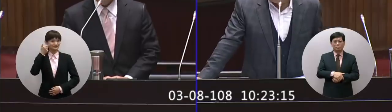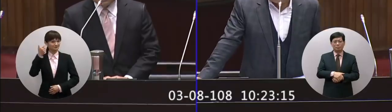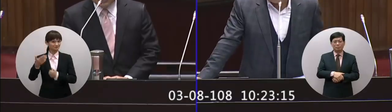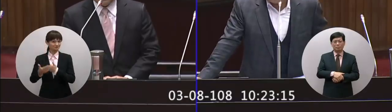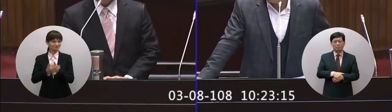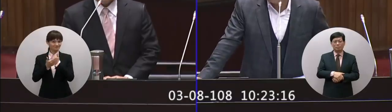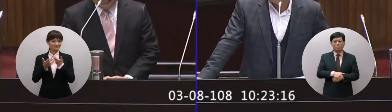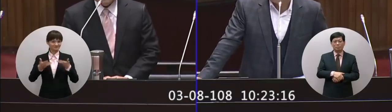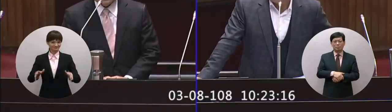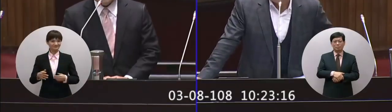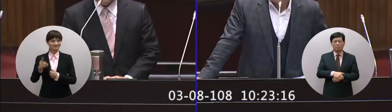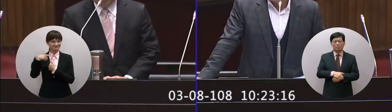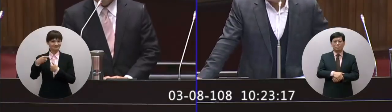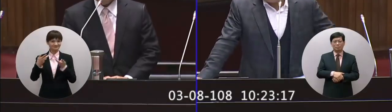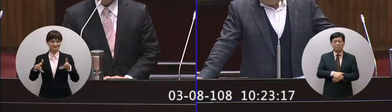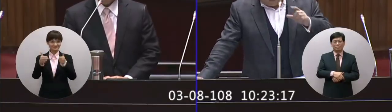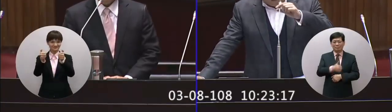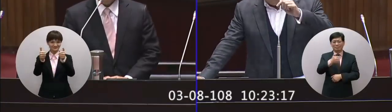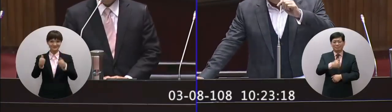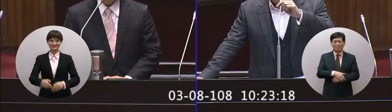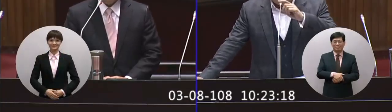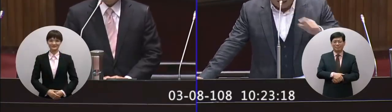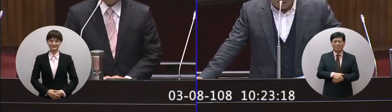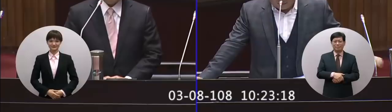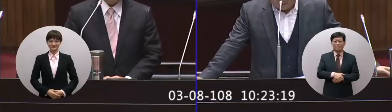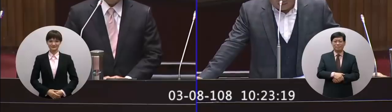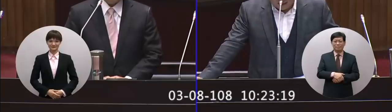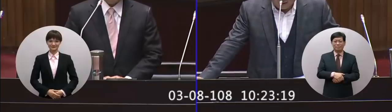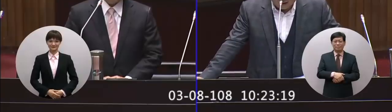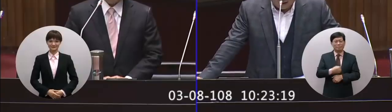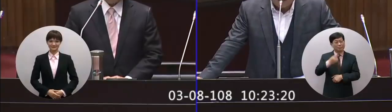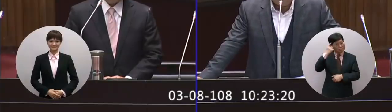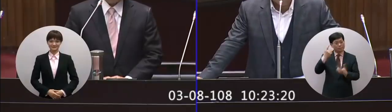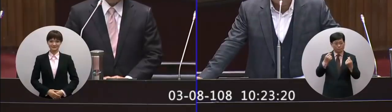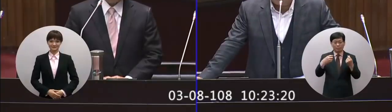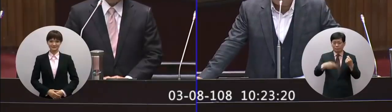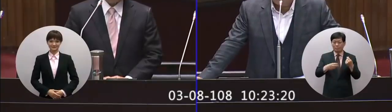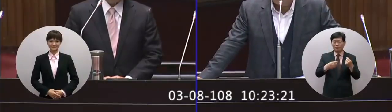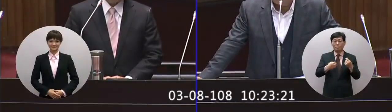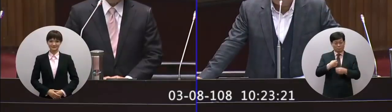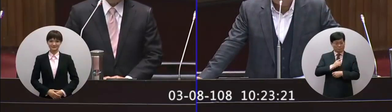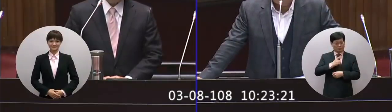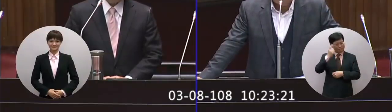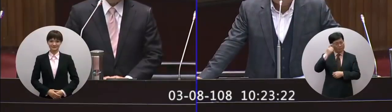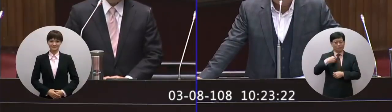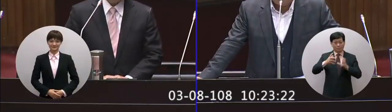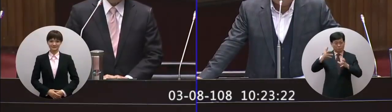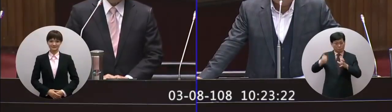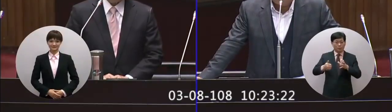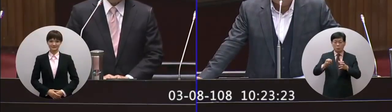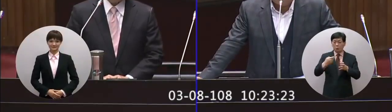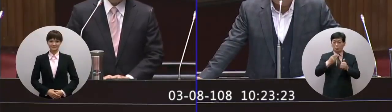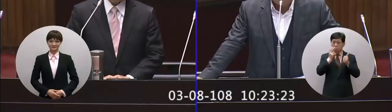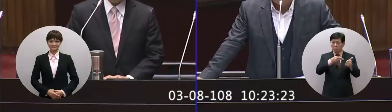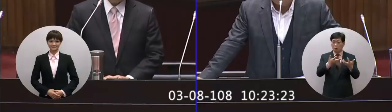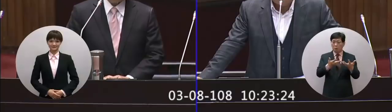者指导， 安尼好， 谢谢哦， 谢谢哈。那我想，我也特别，我想了哈，我们总统他会选